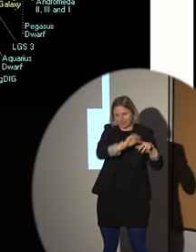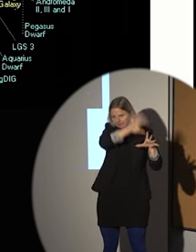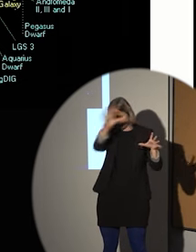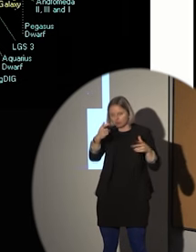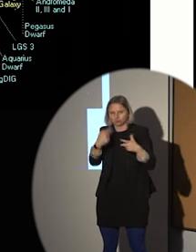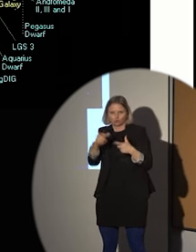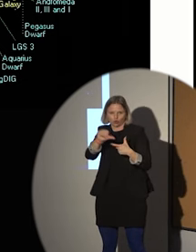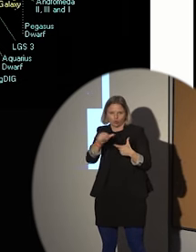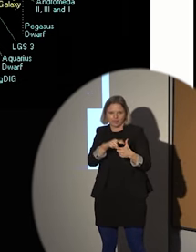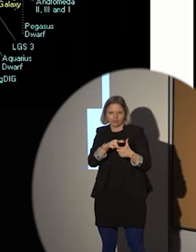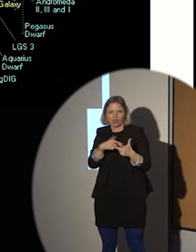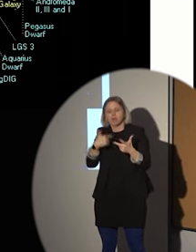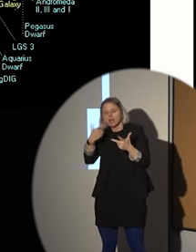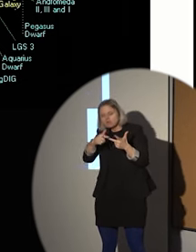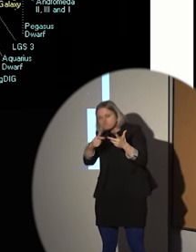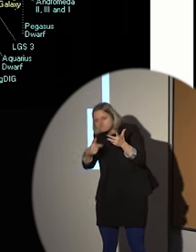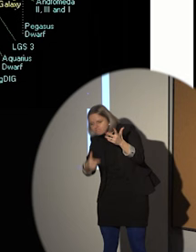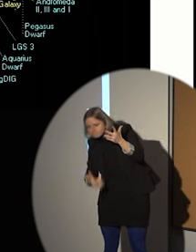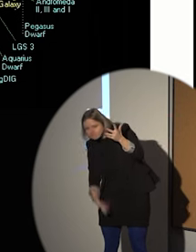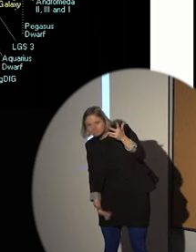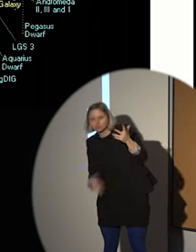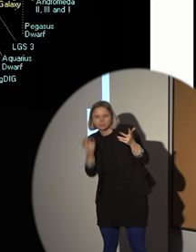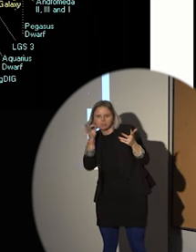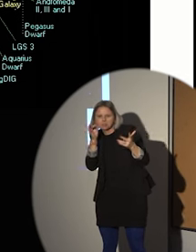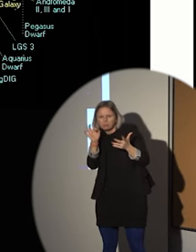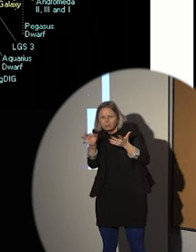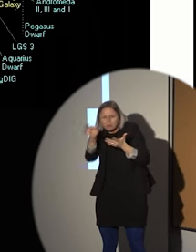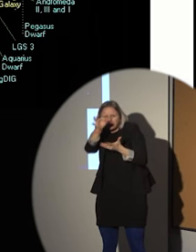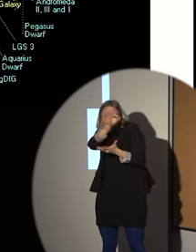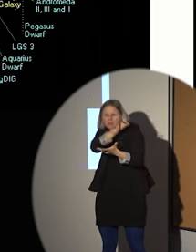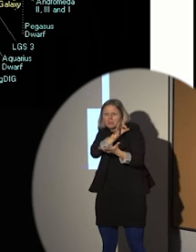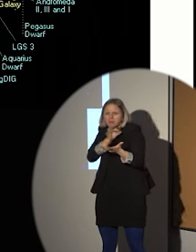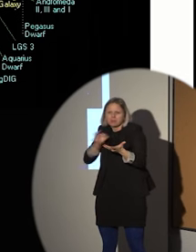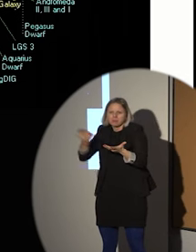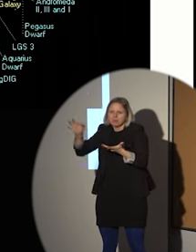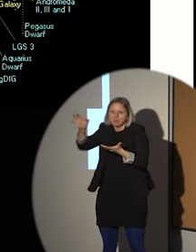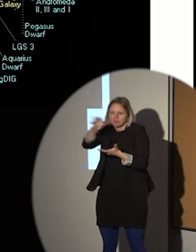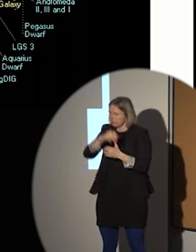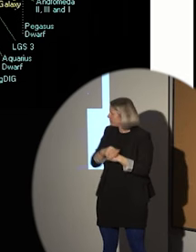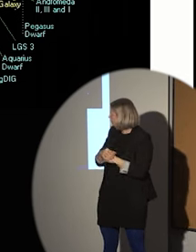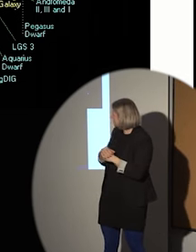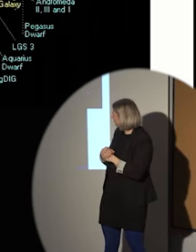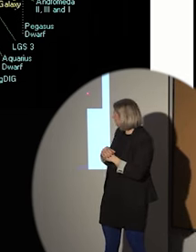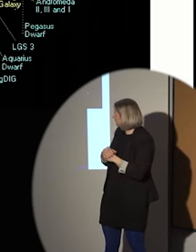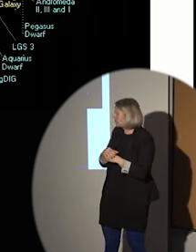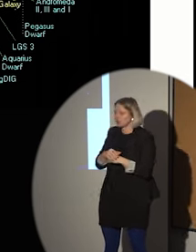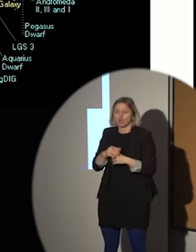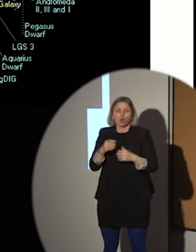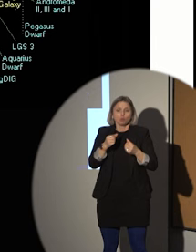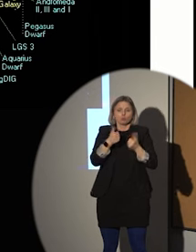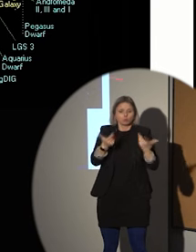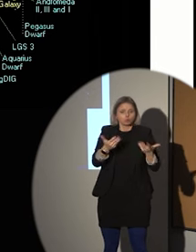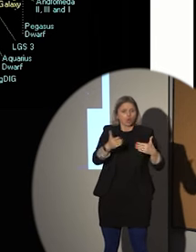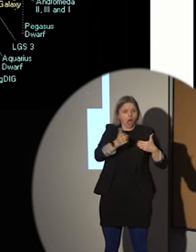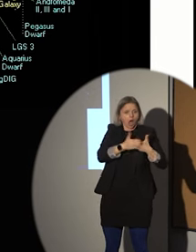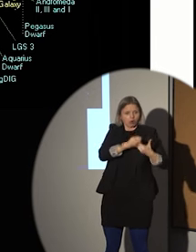plus grande. Et puis il y a toute une flopée de petites galaxies. Certaines d'entre elles sont autour de la Voie lactée, d'autres sont autour